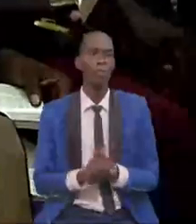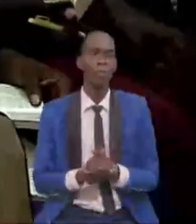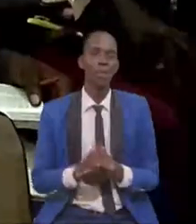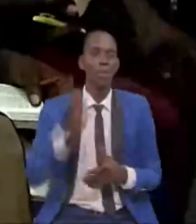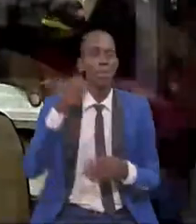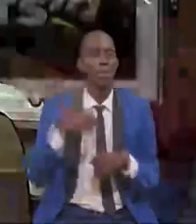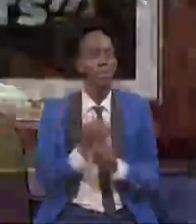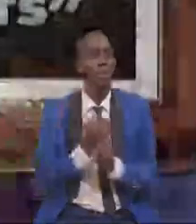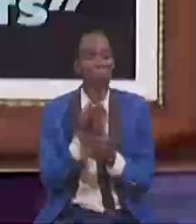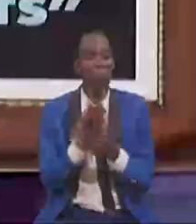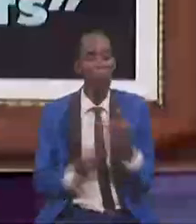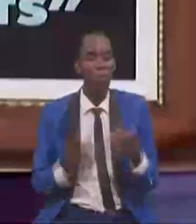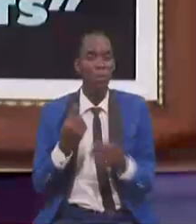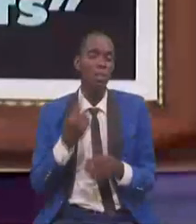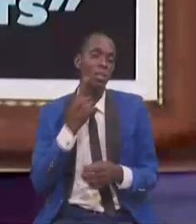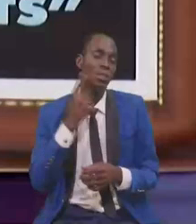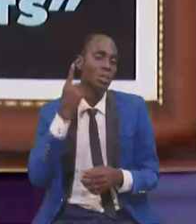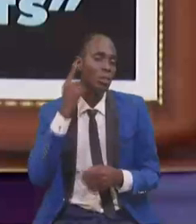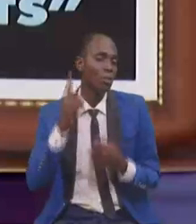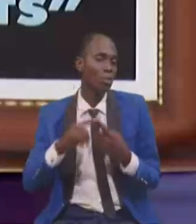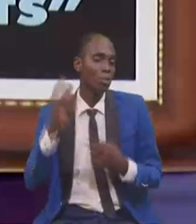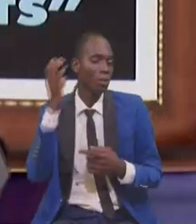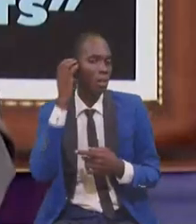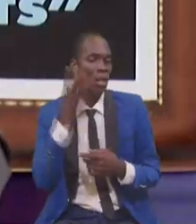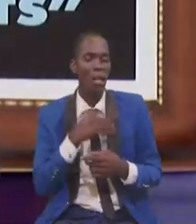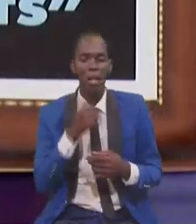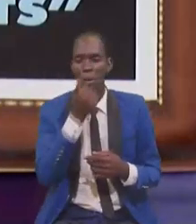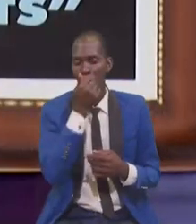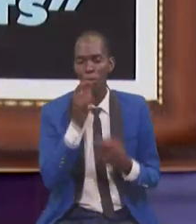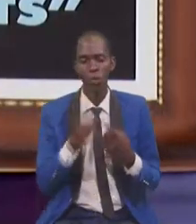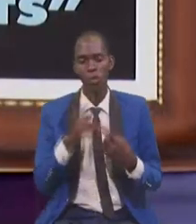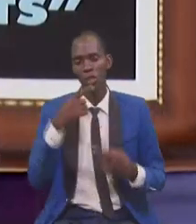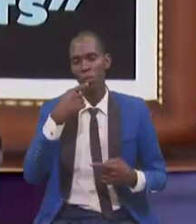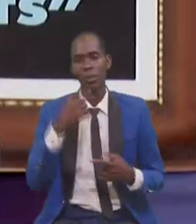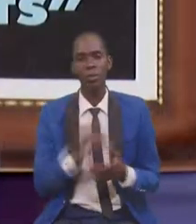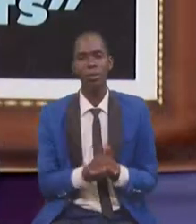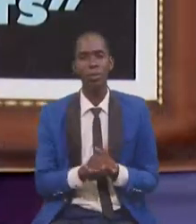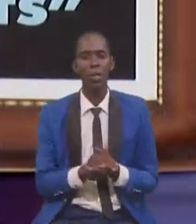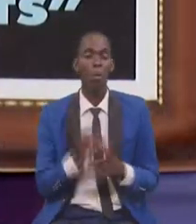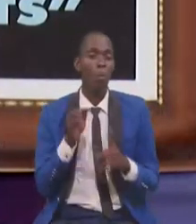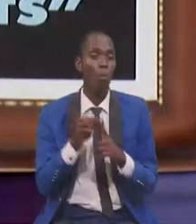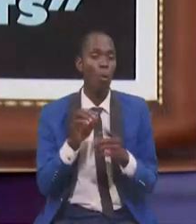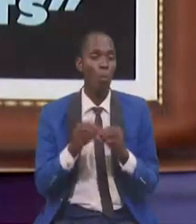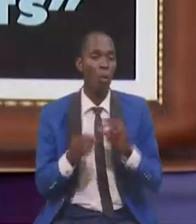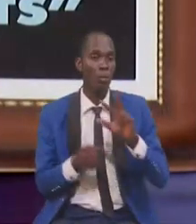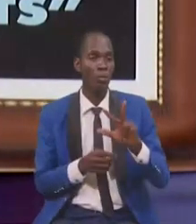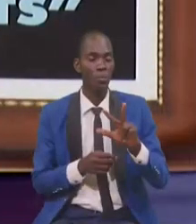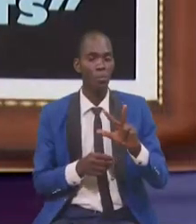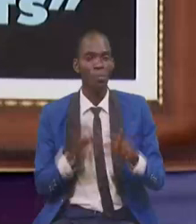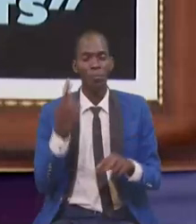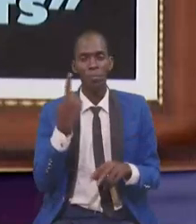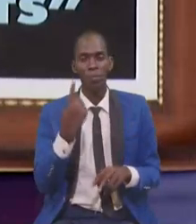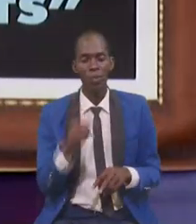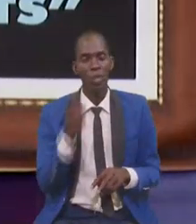il fait entendre les sourds et parler les muets. Troisième point,